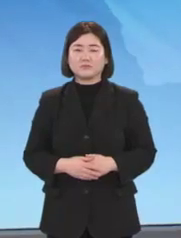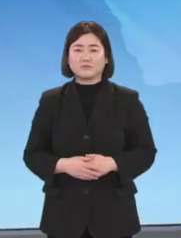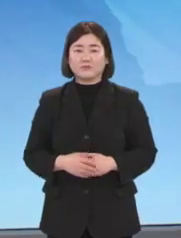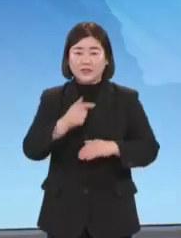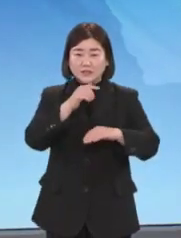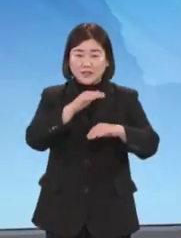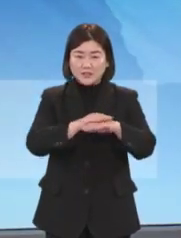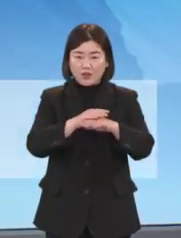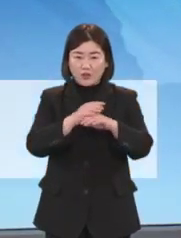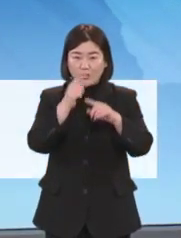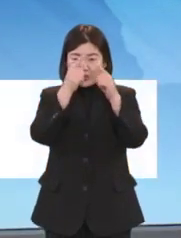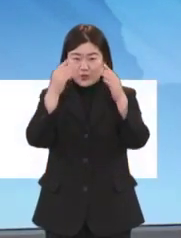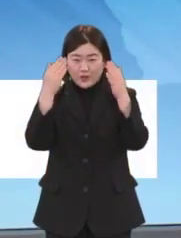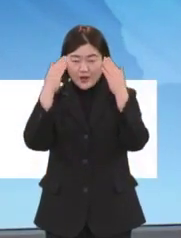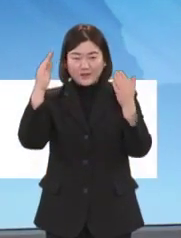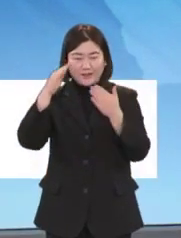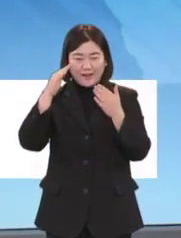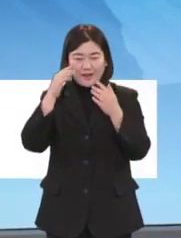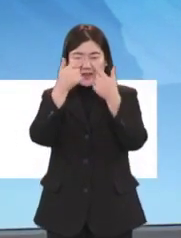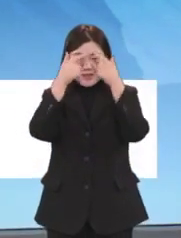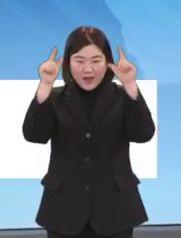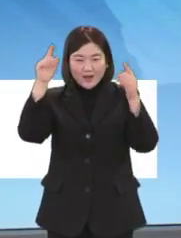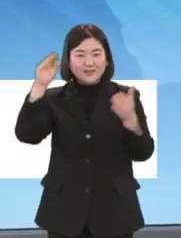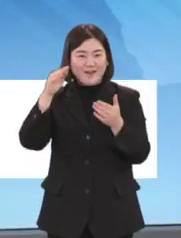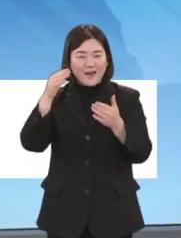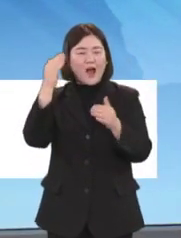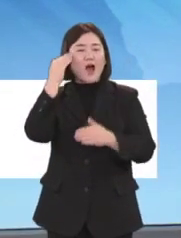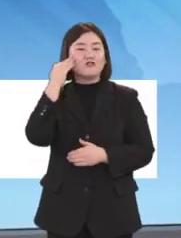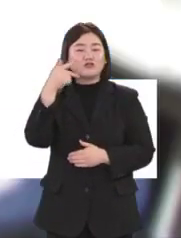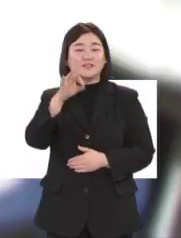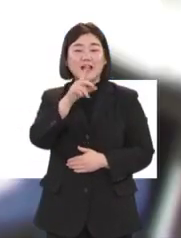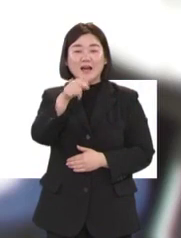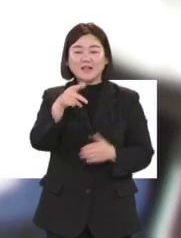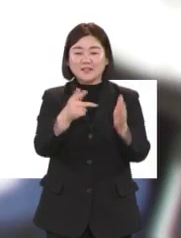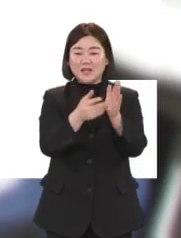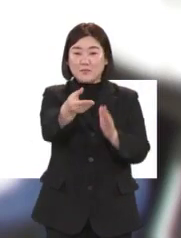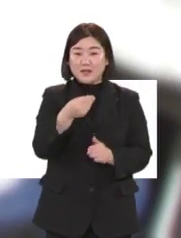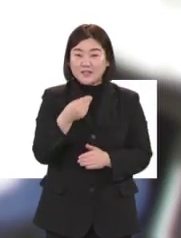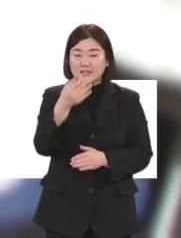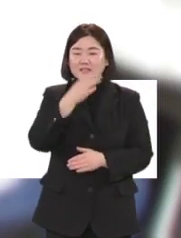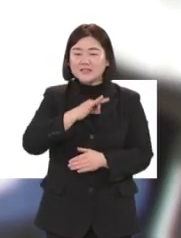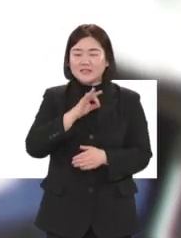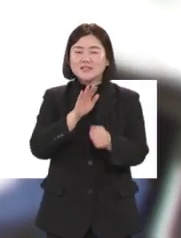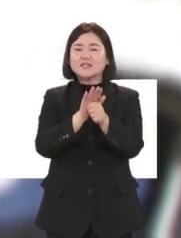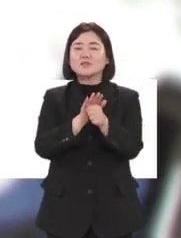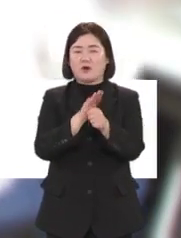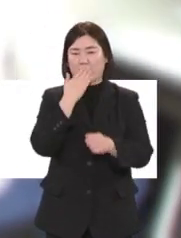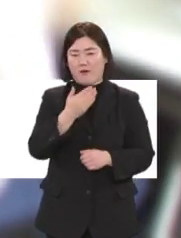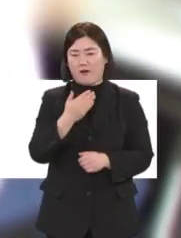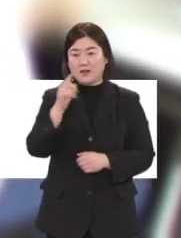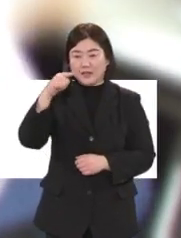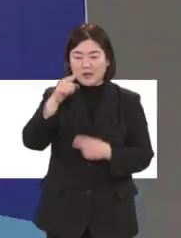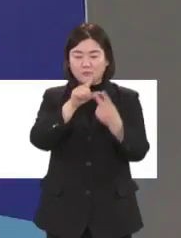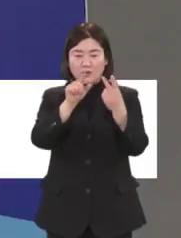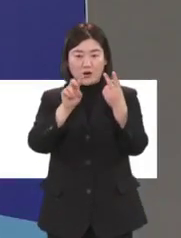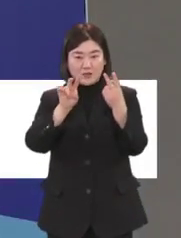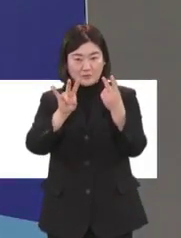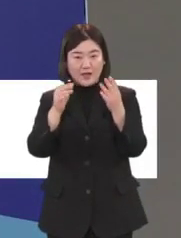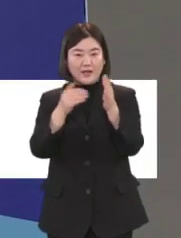대전시가 대학생이나 대학원생이 한국장학재단에서 빌린 학자금 대출에 대한 이자를 지원하기로 하고 다음 달